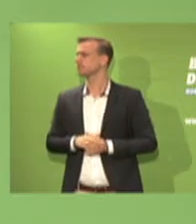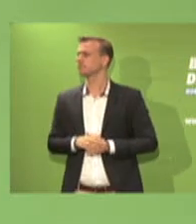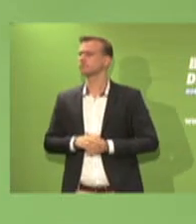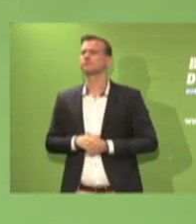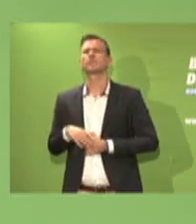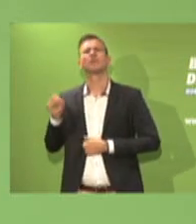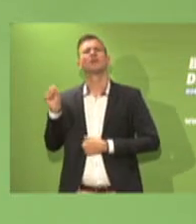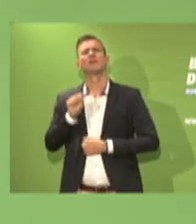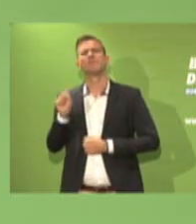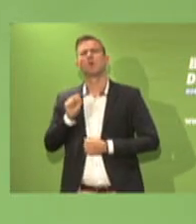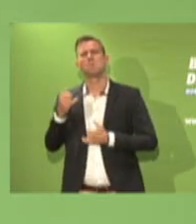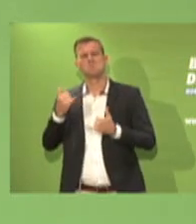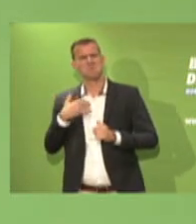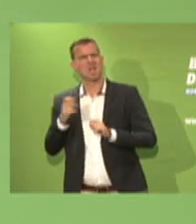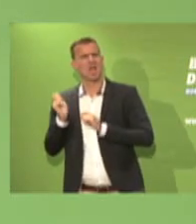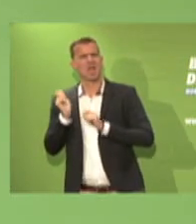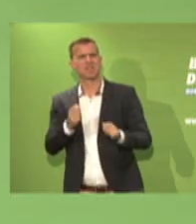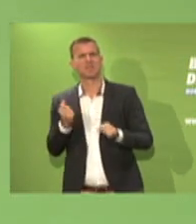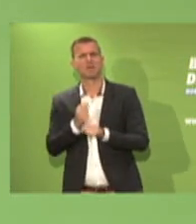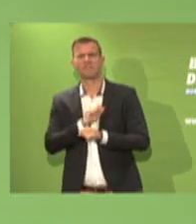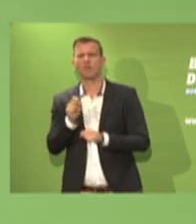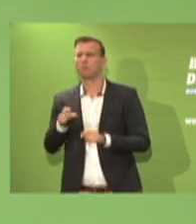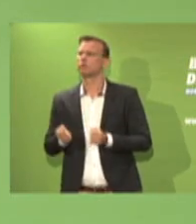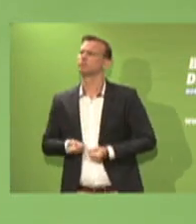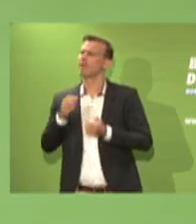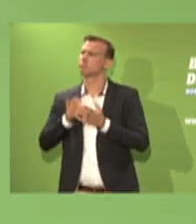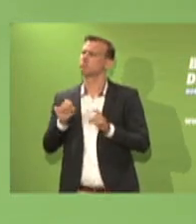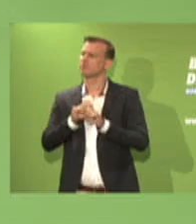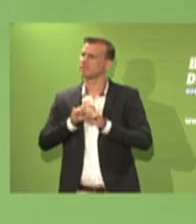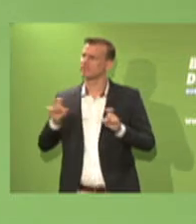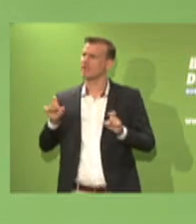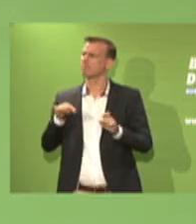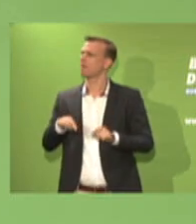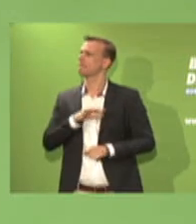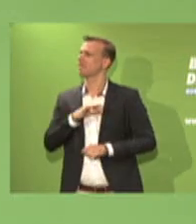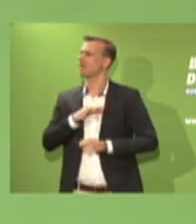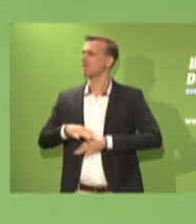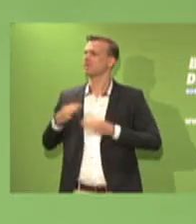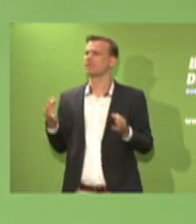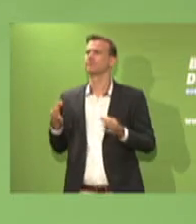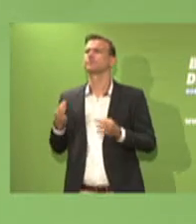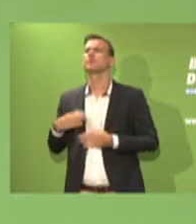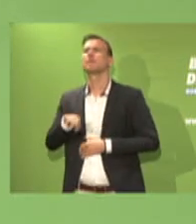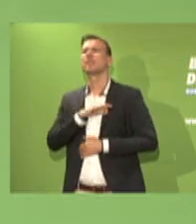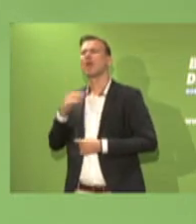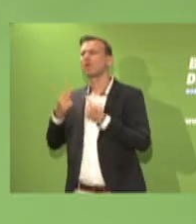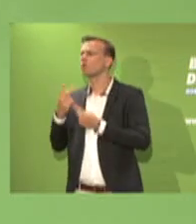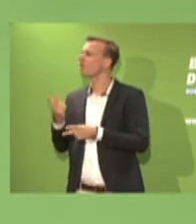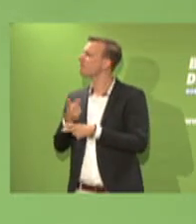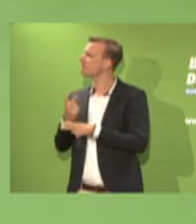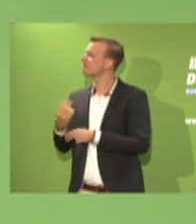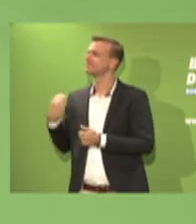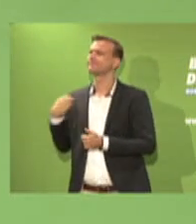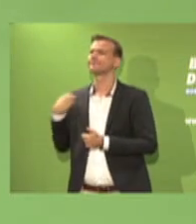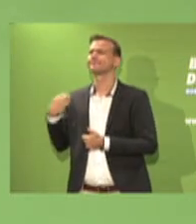Warum stellen wir diesen Antrag, warum machen wir das zu so einem starken Schwerpunktthema auf diesem Parteitag? Den Grünen ist immer nachgesagt worden, wir